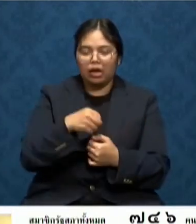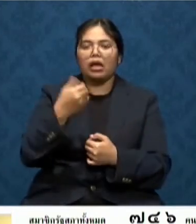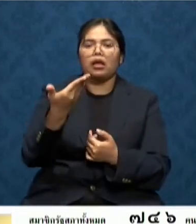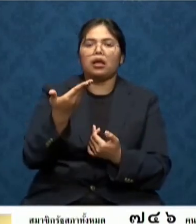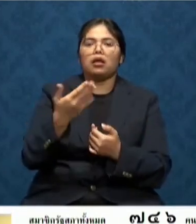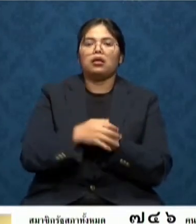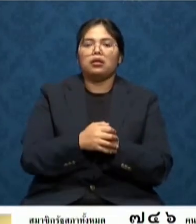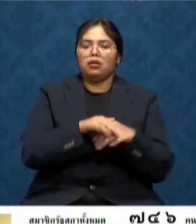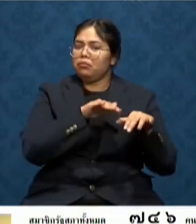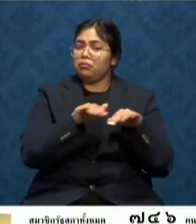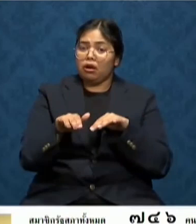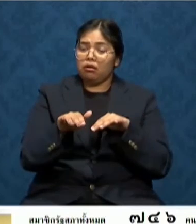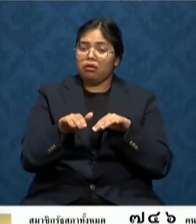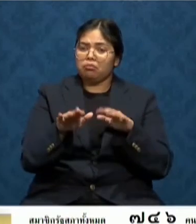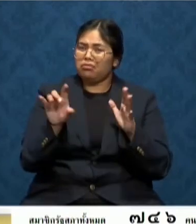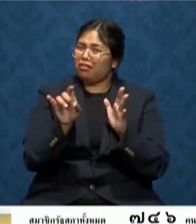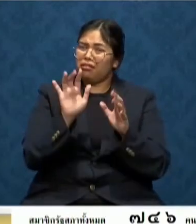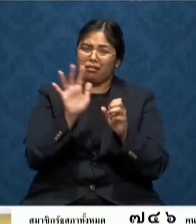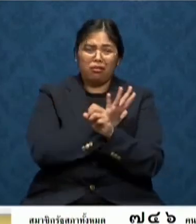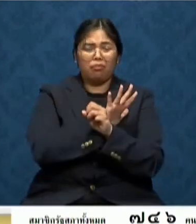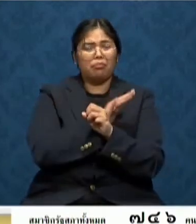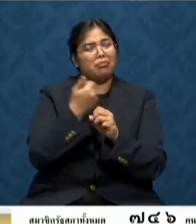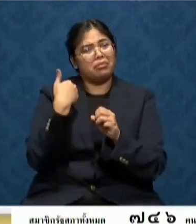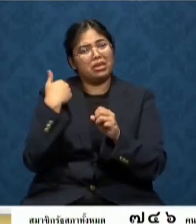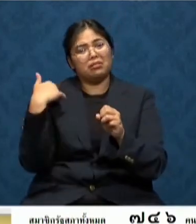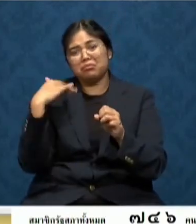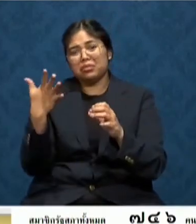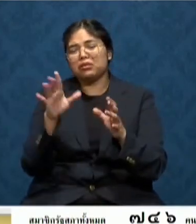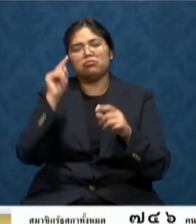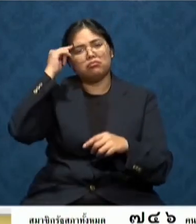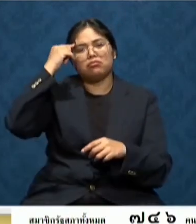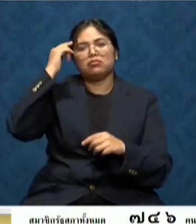ถ้ามคามพร้มแตใการครบหอเปล่าของ y tier önce